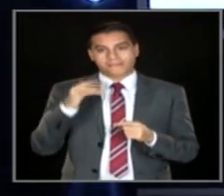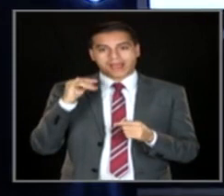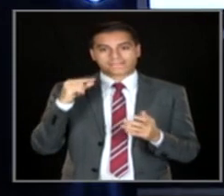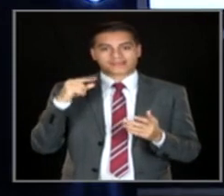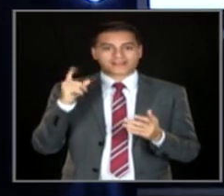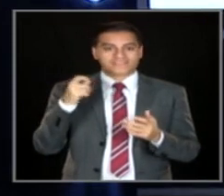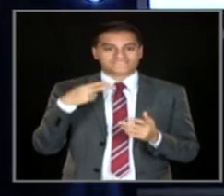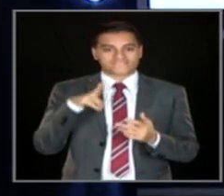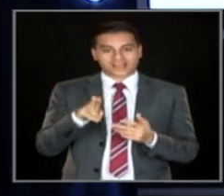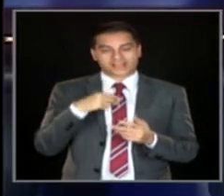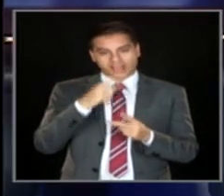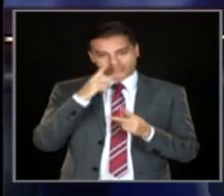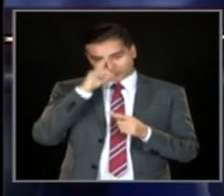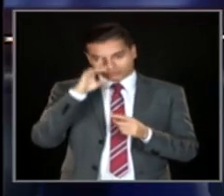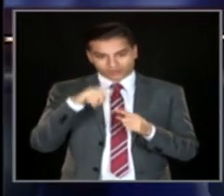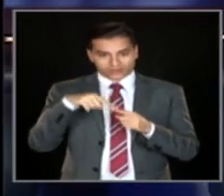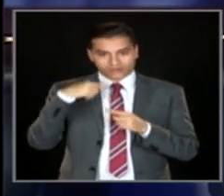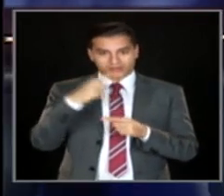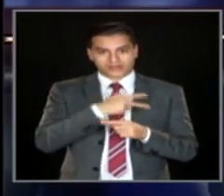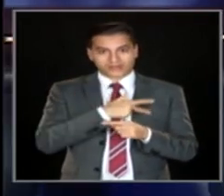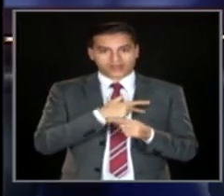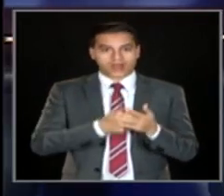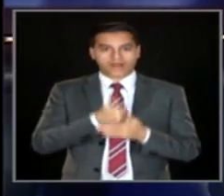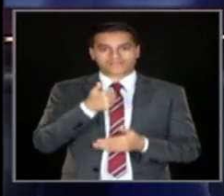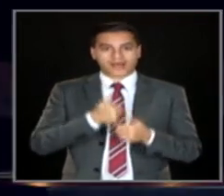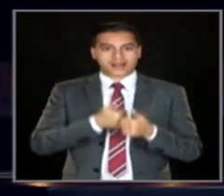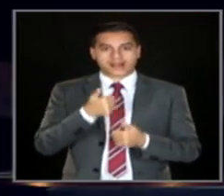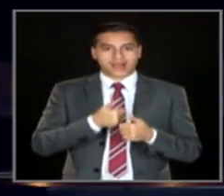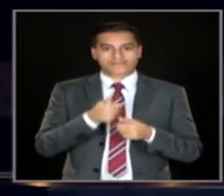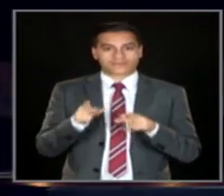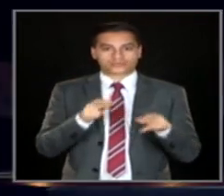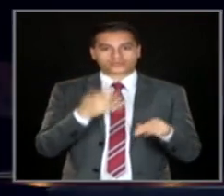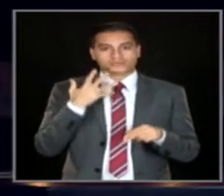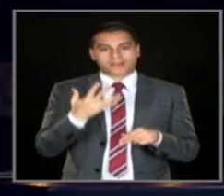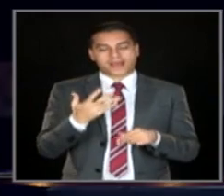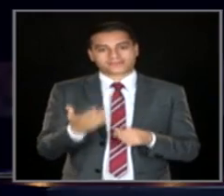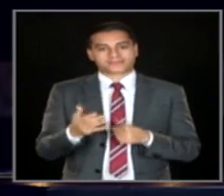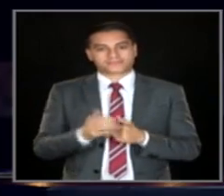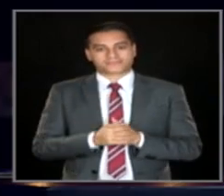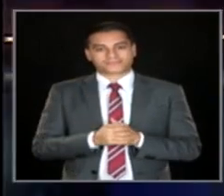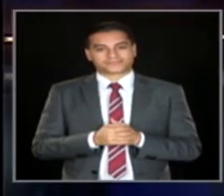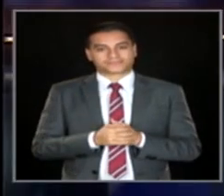رفعت هنشوفك بإذن الله على لقب أفضل لاعب في الموسم الخامس.